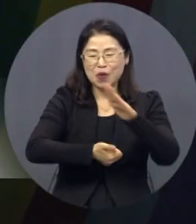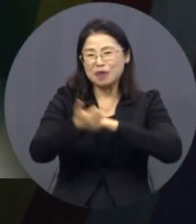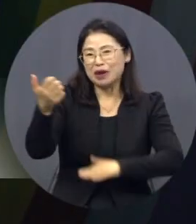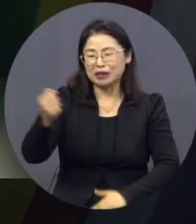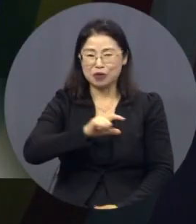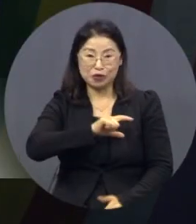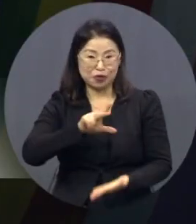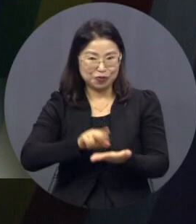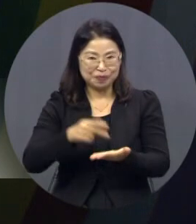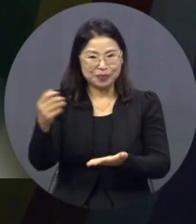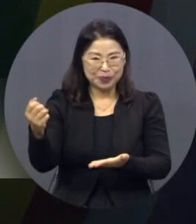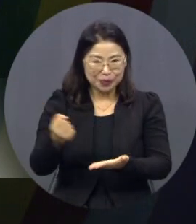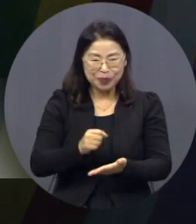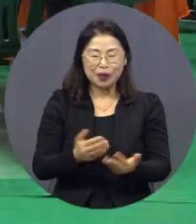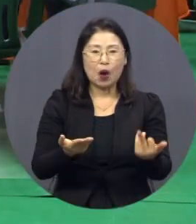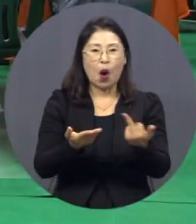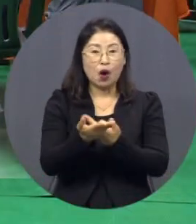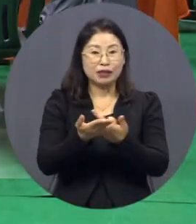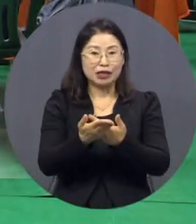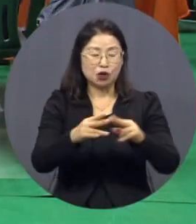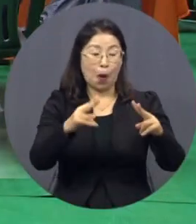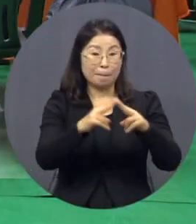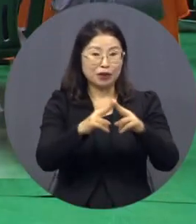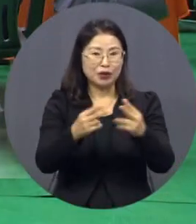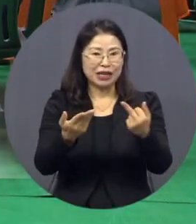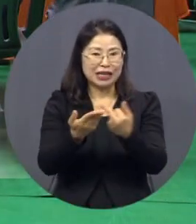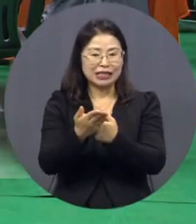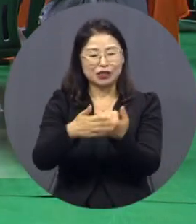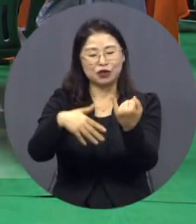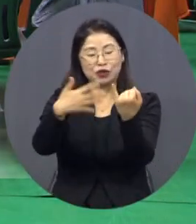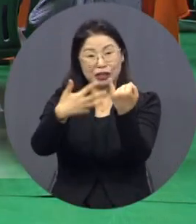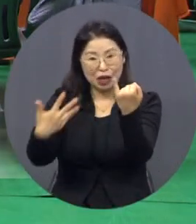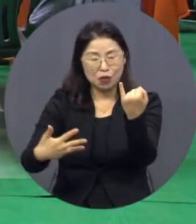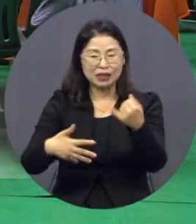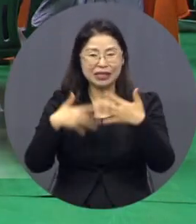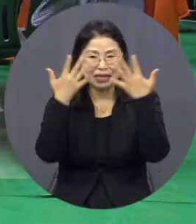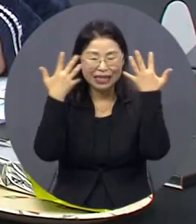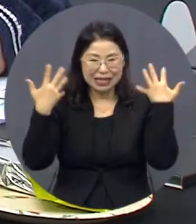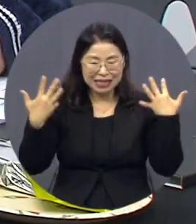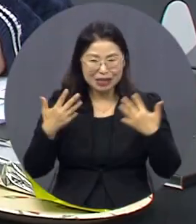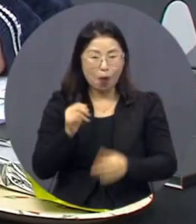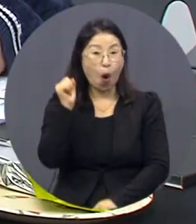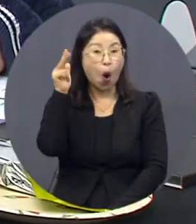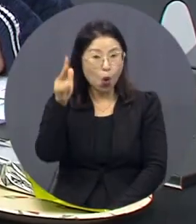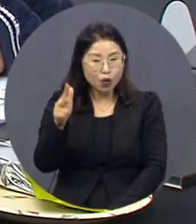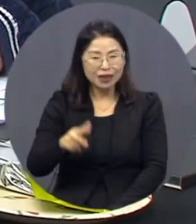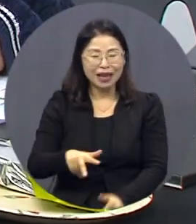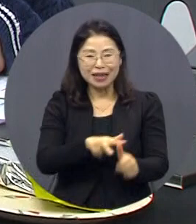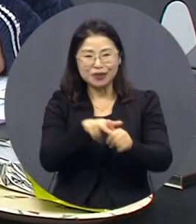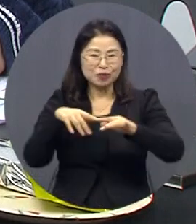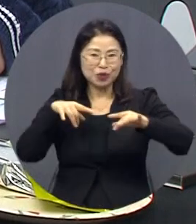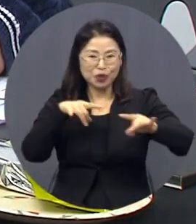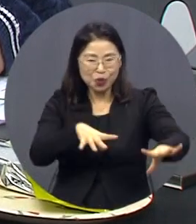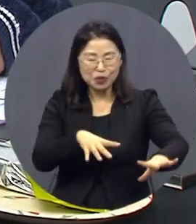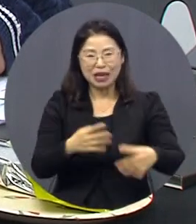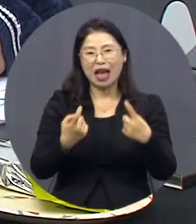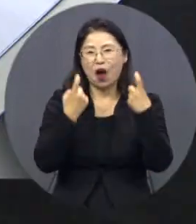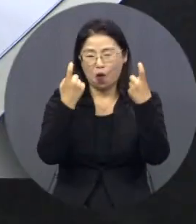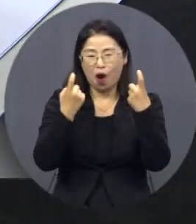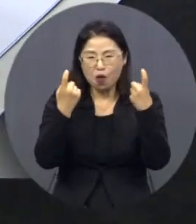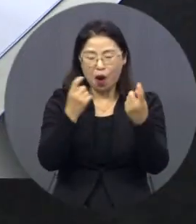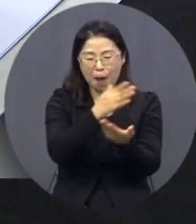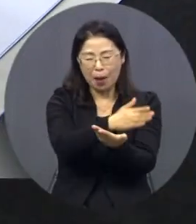잡고라는 슬로건으로 열려 제주 반도체와 제주 신화월드, 스타벅스 등 호텔과 정보통신, 관광